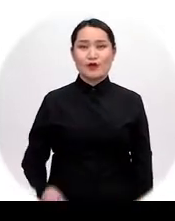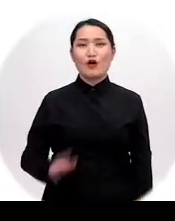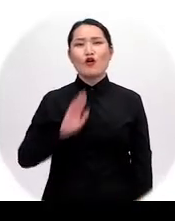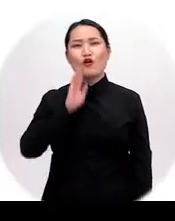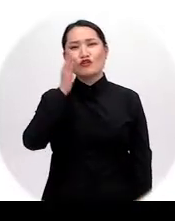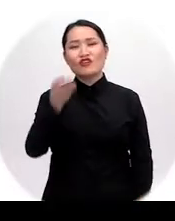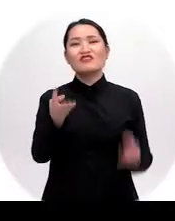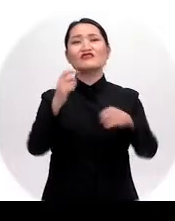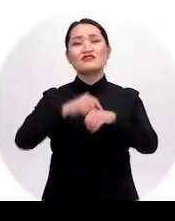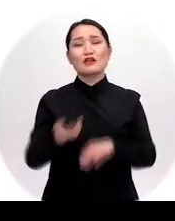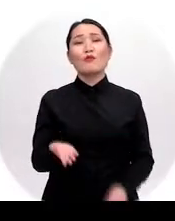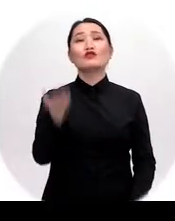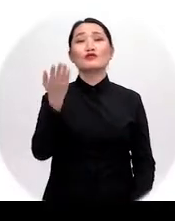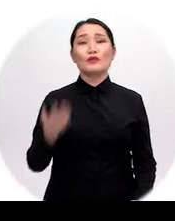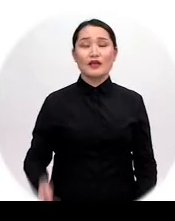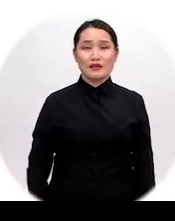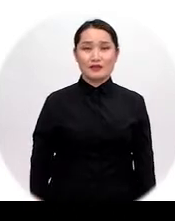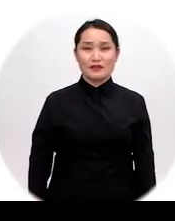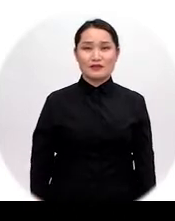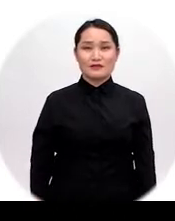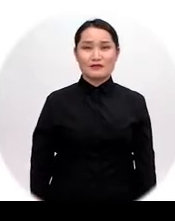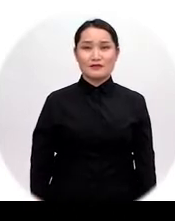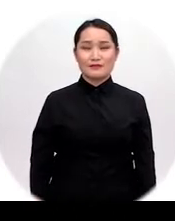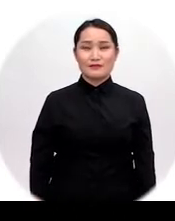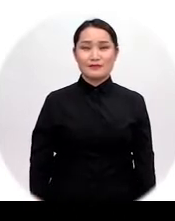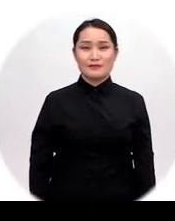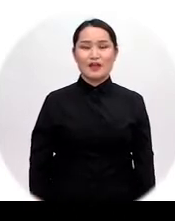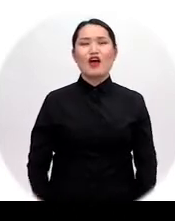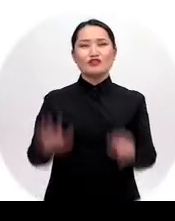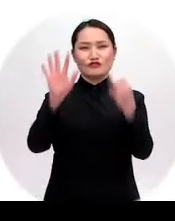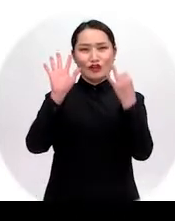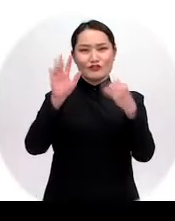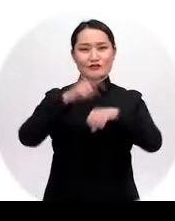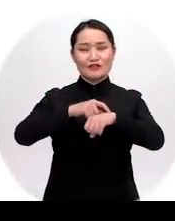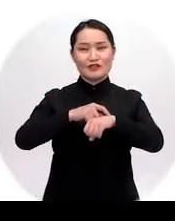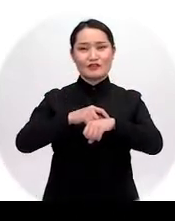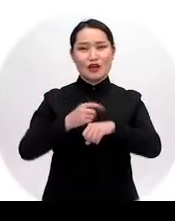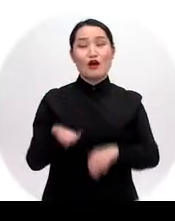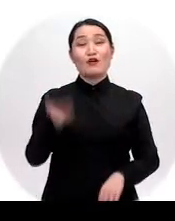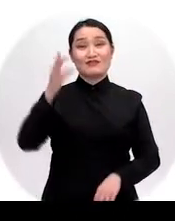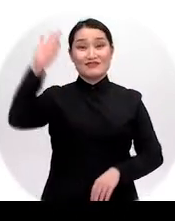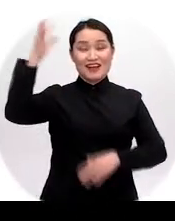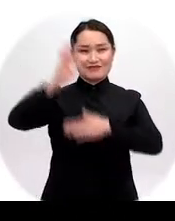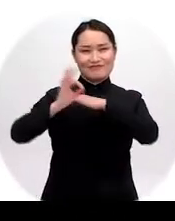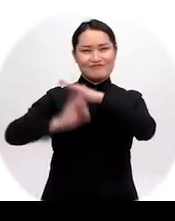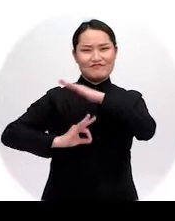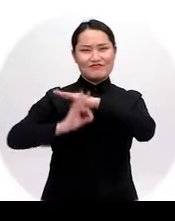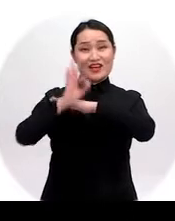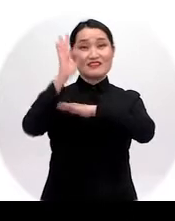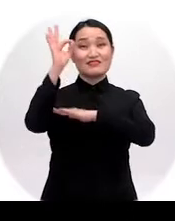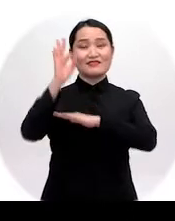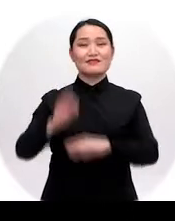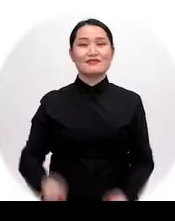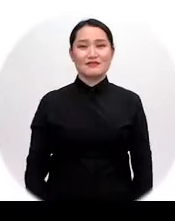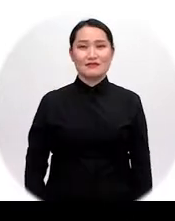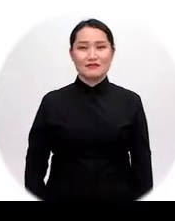өглөөг хэдэн цагт ухтдаг вүлээ? Тийм ээ, өглөөний 7 цаг болоход нар мандсан байдаг шүү дээ.